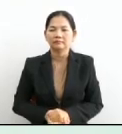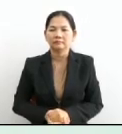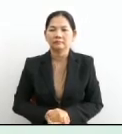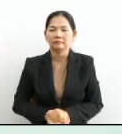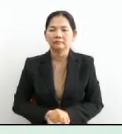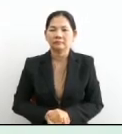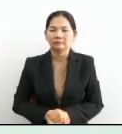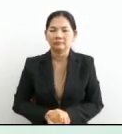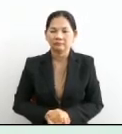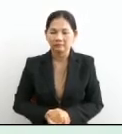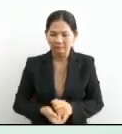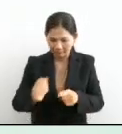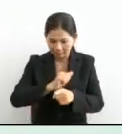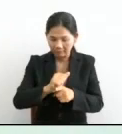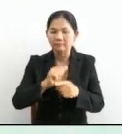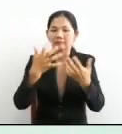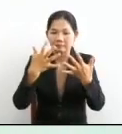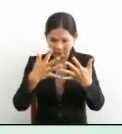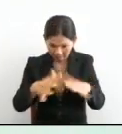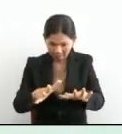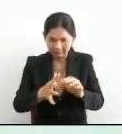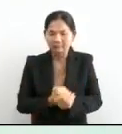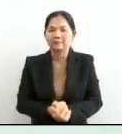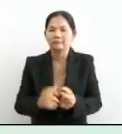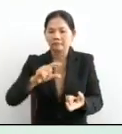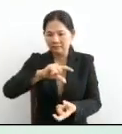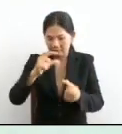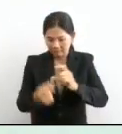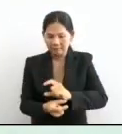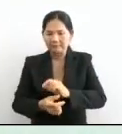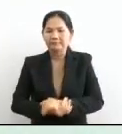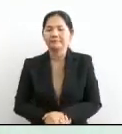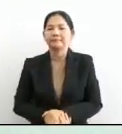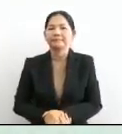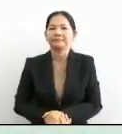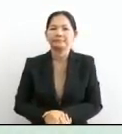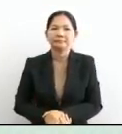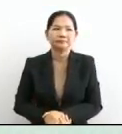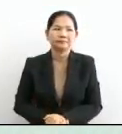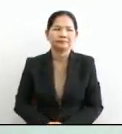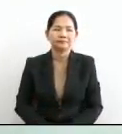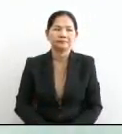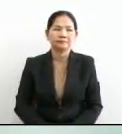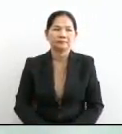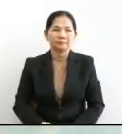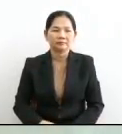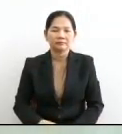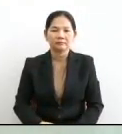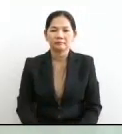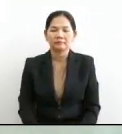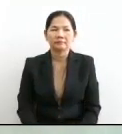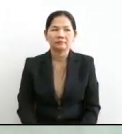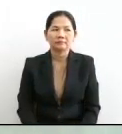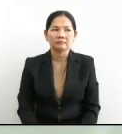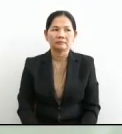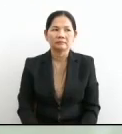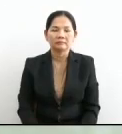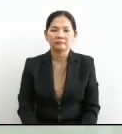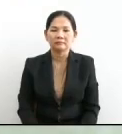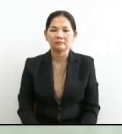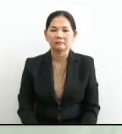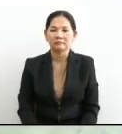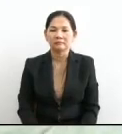chà chấn con mang cài em rồi đuôi hai nè con á chà chấn nè cử chà nè cử độ cầm này cái cam tiền rồi bà dương chân nè con